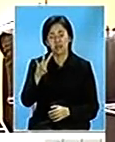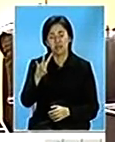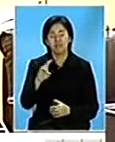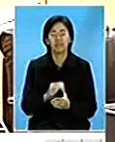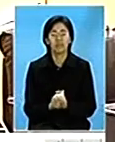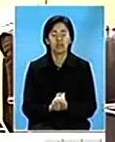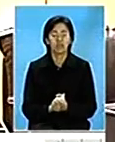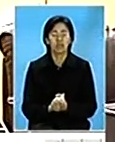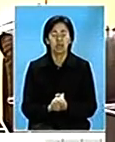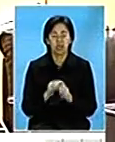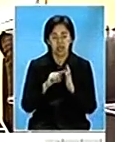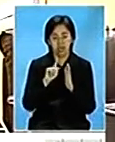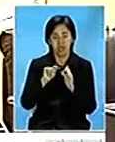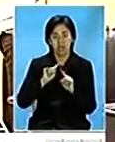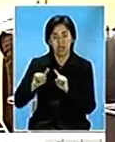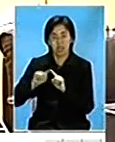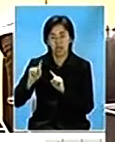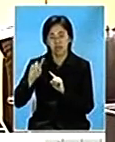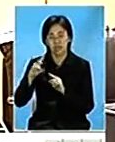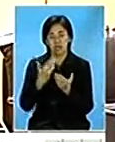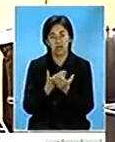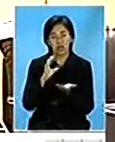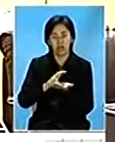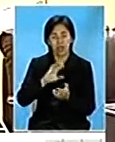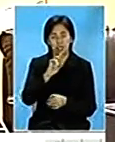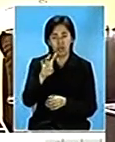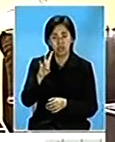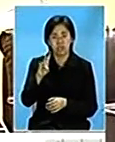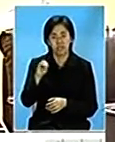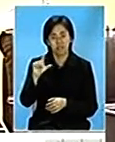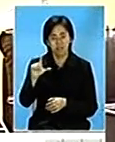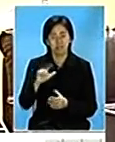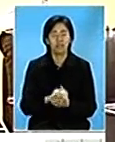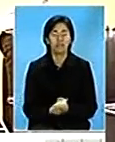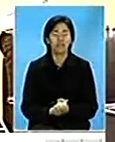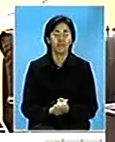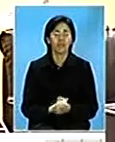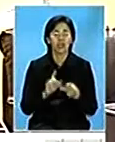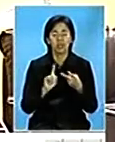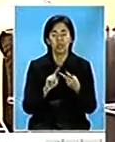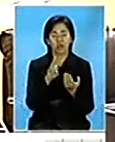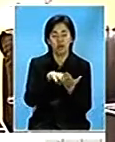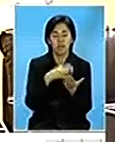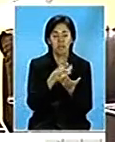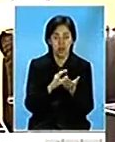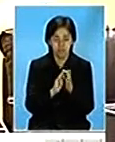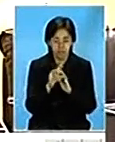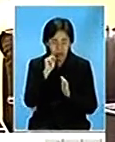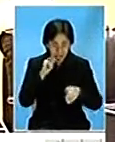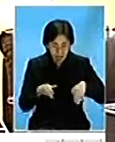ที่27เขตวงเงิน770ล้านแผนงานปรับปรุงสภาพลำน้